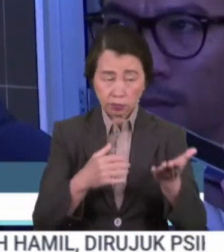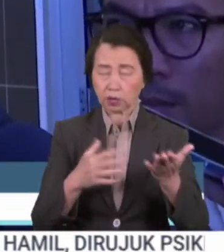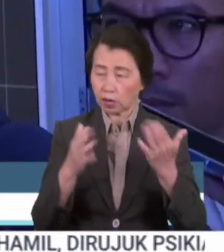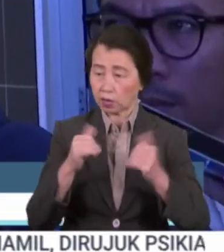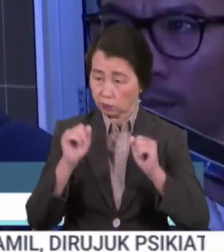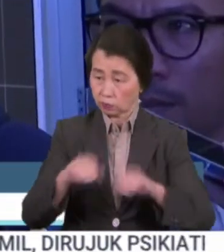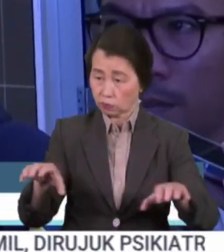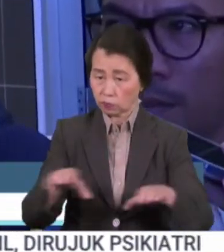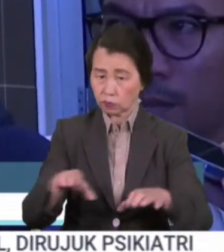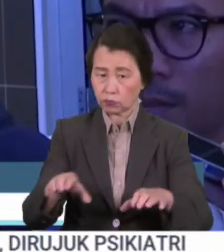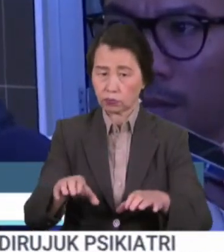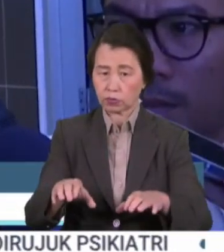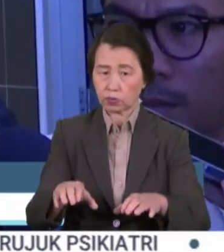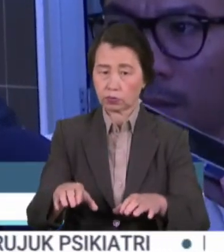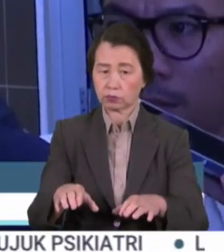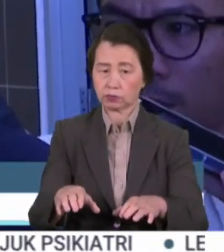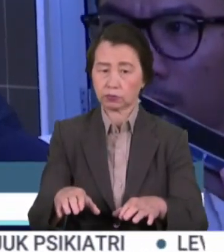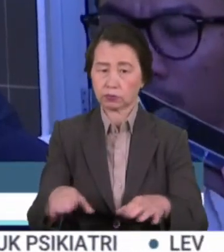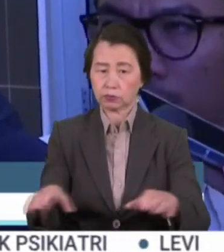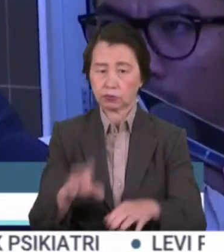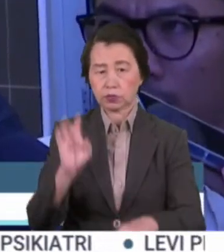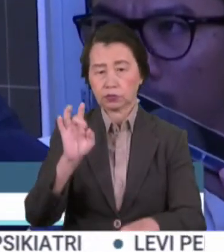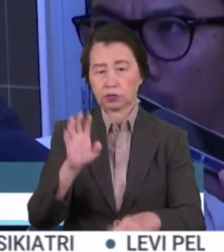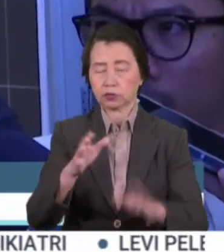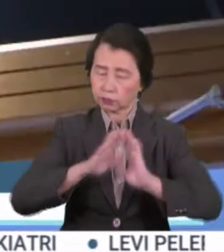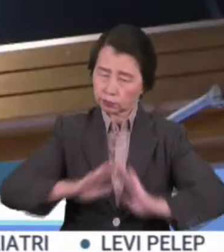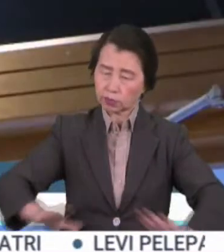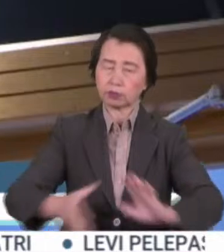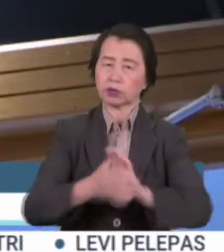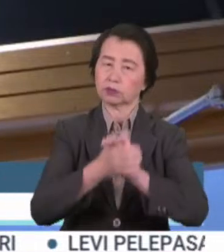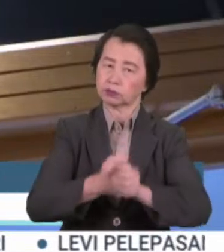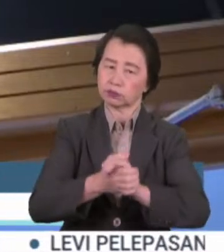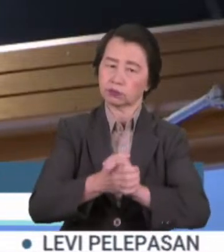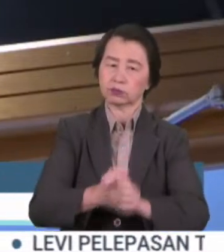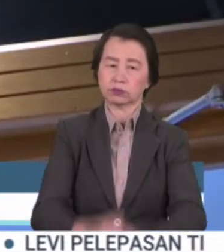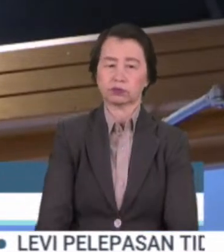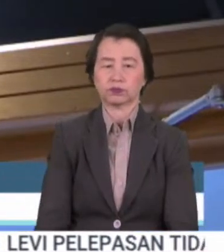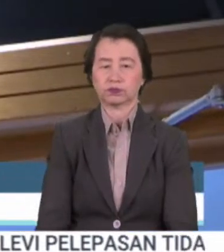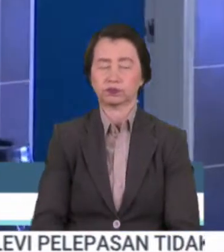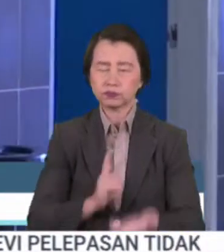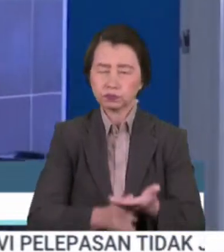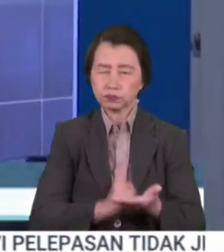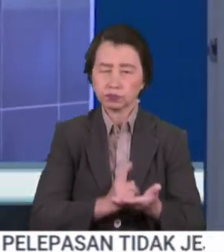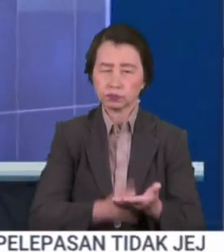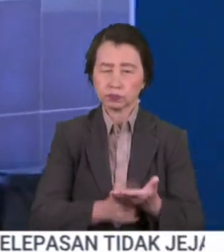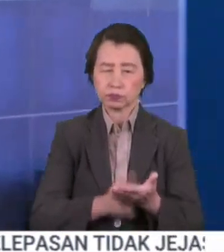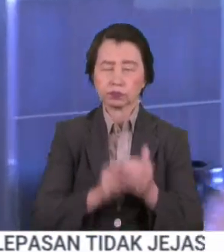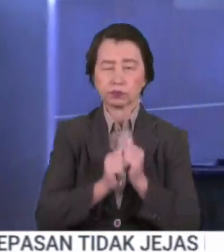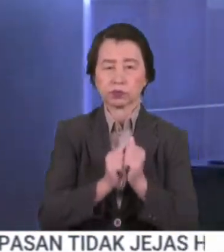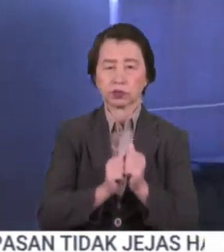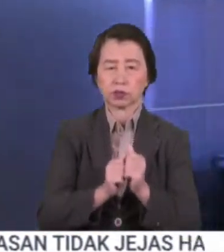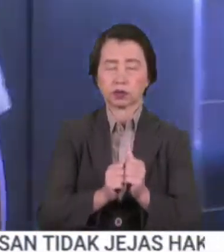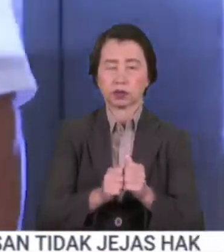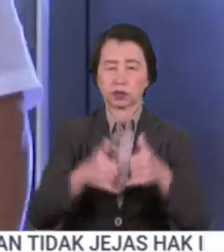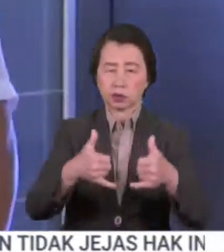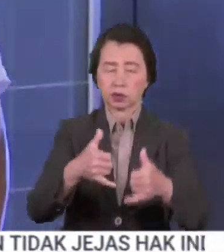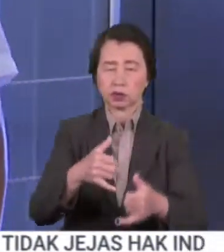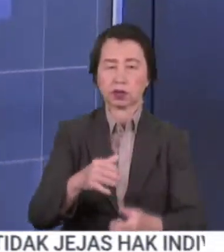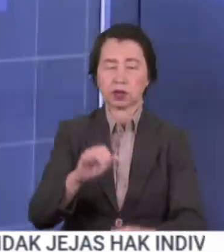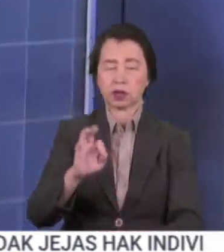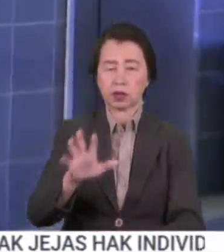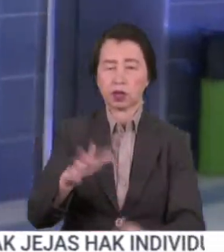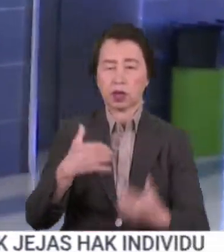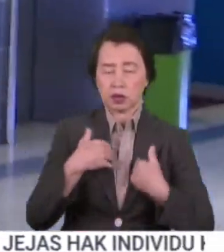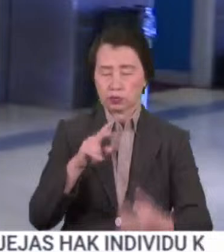membuat satu perdamaian perundingan seterusnya bersama perak FC akan diadakan